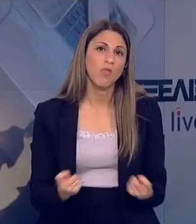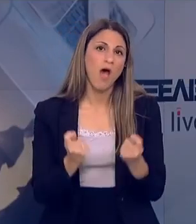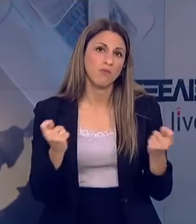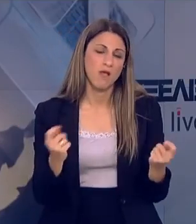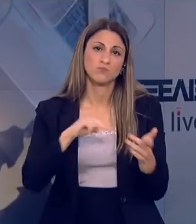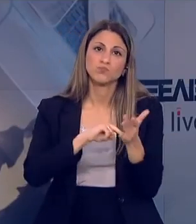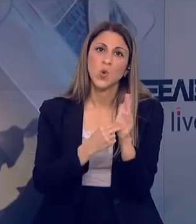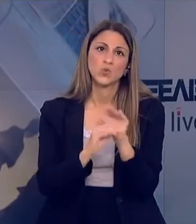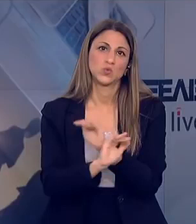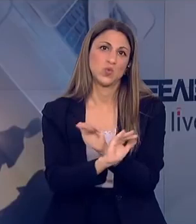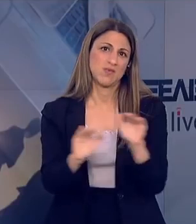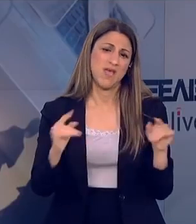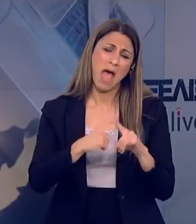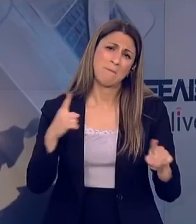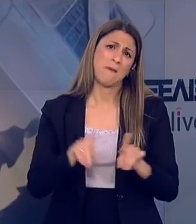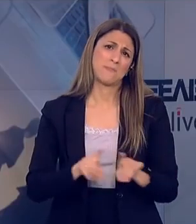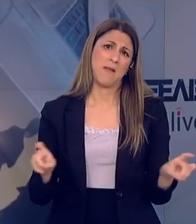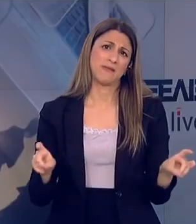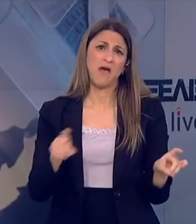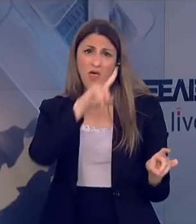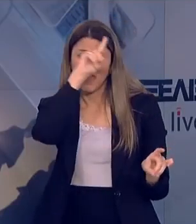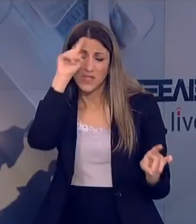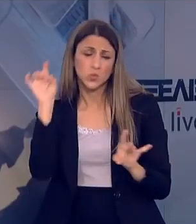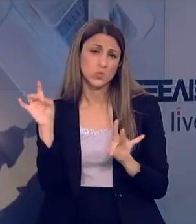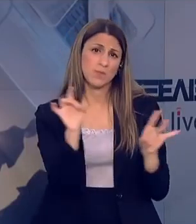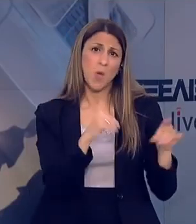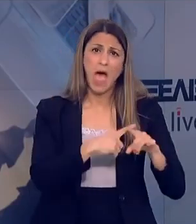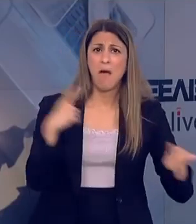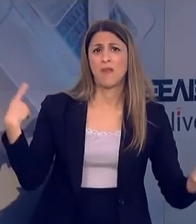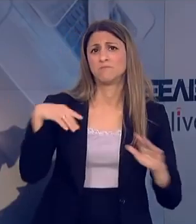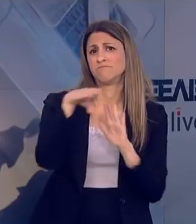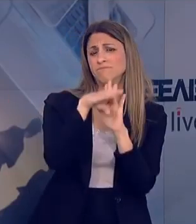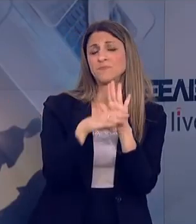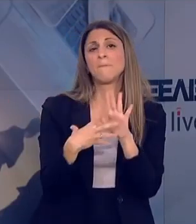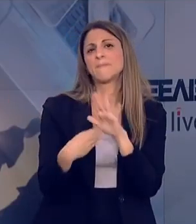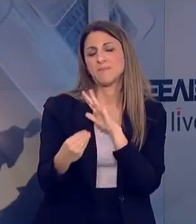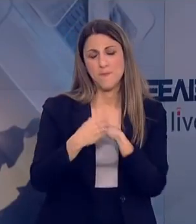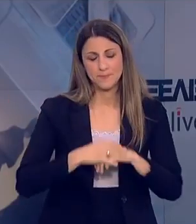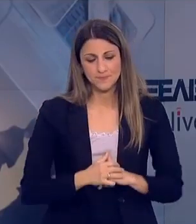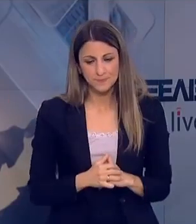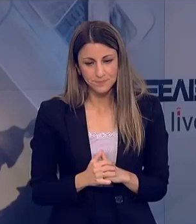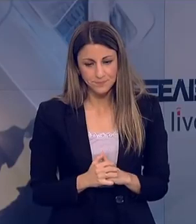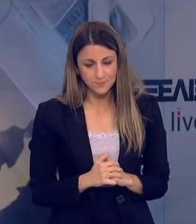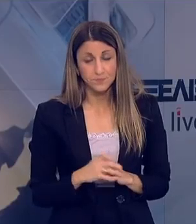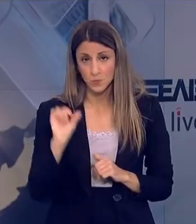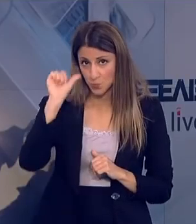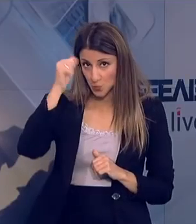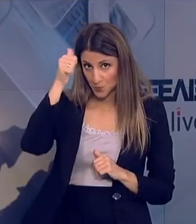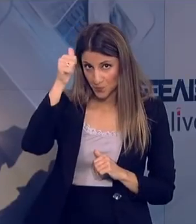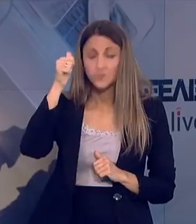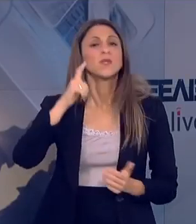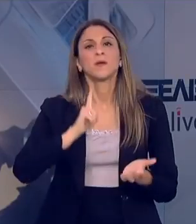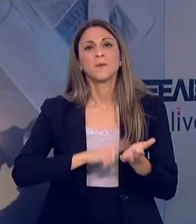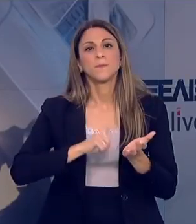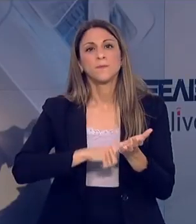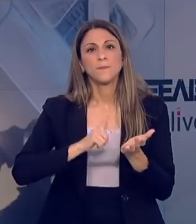απλά μέσα, πολύ απλά πραγματάκια, πολύ απλούς κανόνες. Παραδείγματος χάρη, πρώτον, να